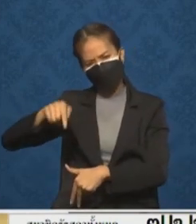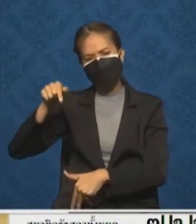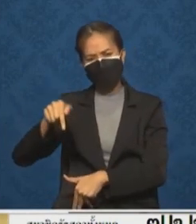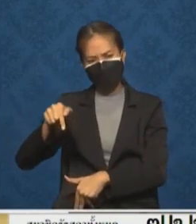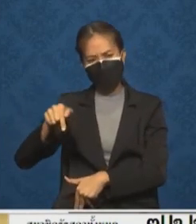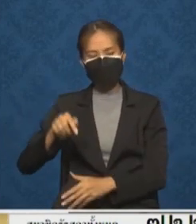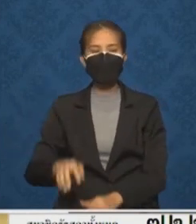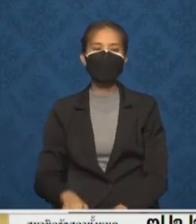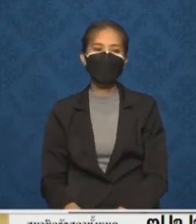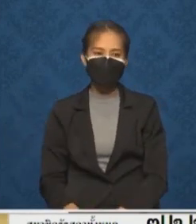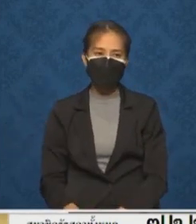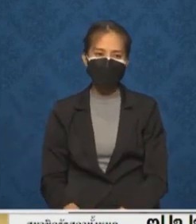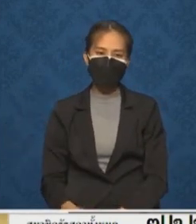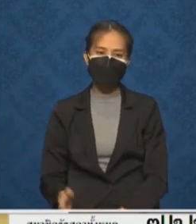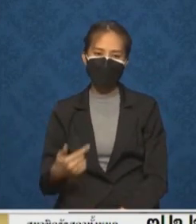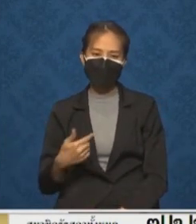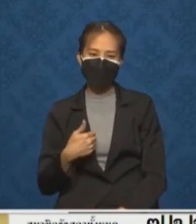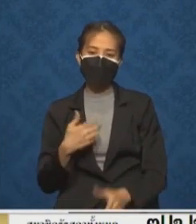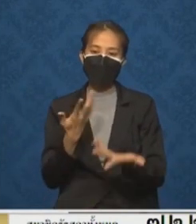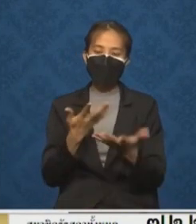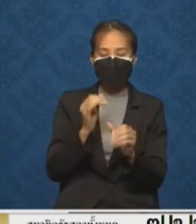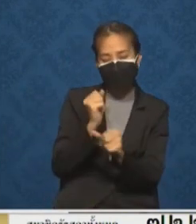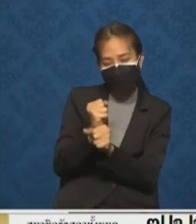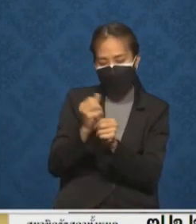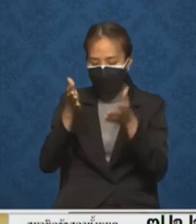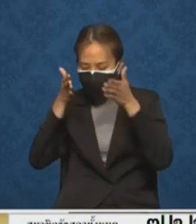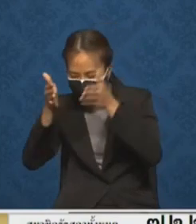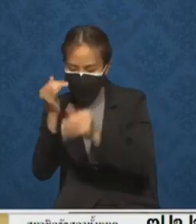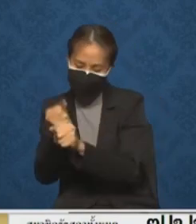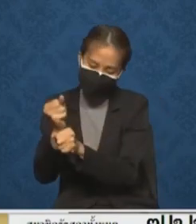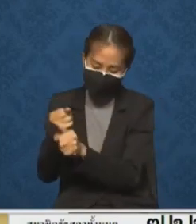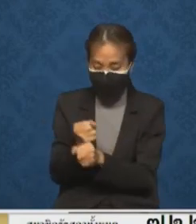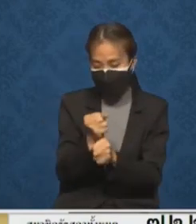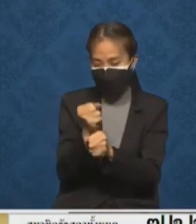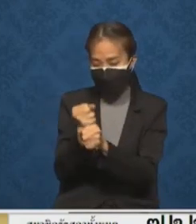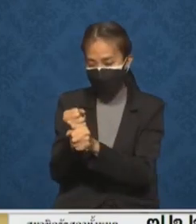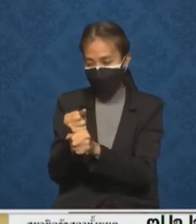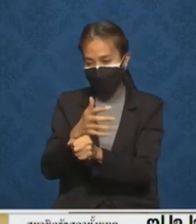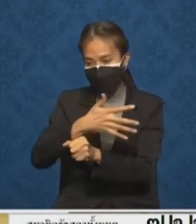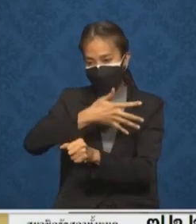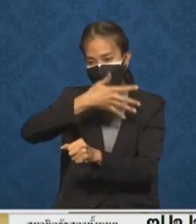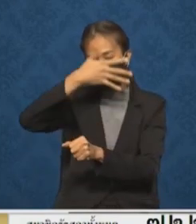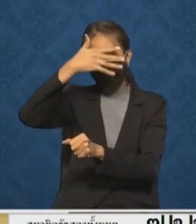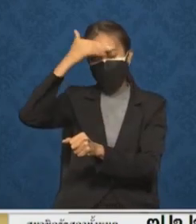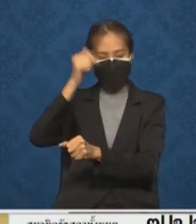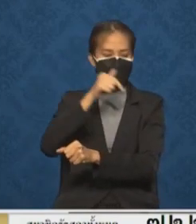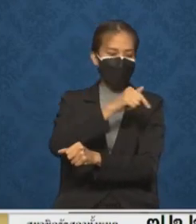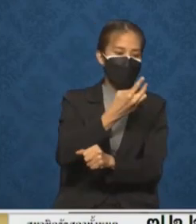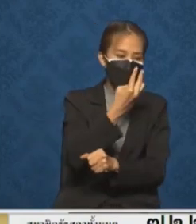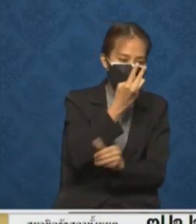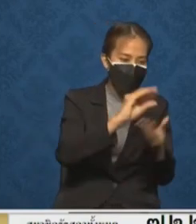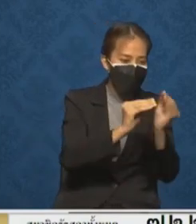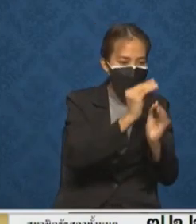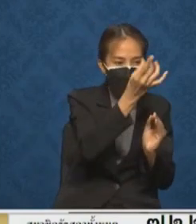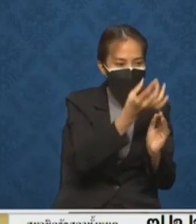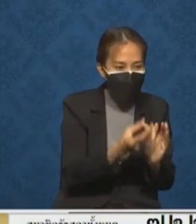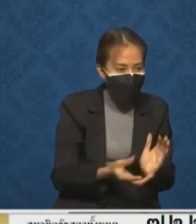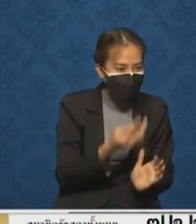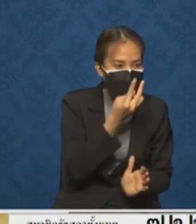ใหญ่ซึ่งต่างก็จะยุ่งอยู่กับการทำหากินของตนเองจนเกือบจะไม่มีเวลาที่จะสนใจเรื่องเหล่านี้มาก